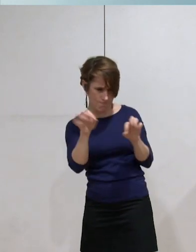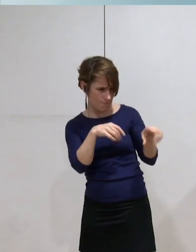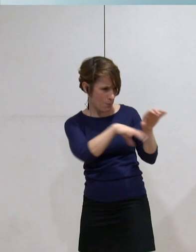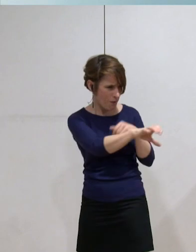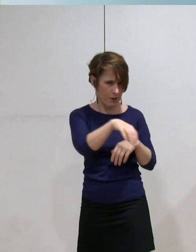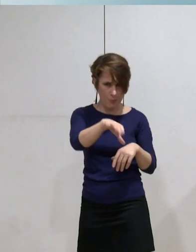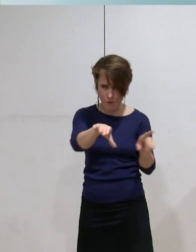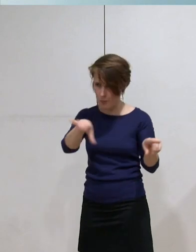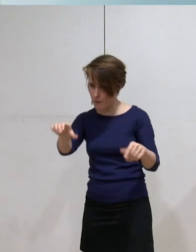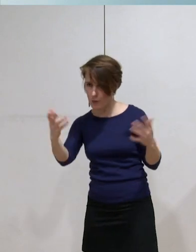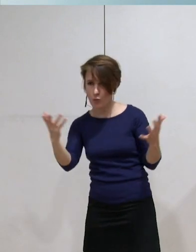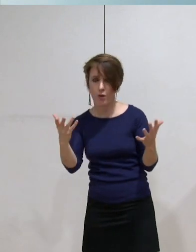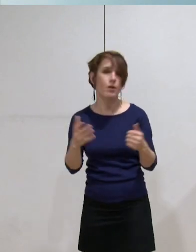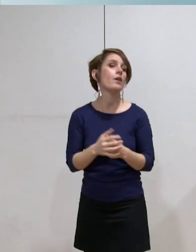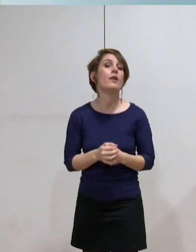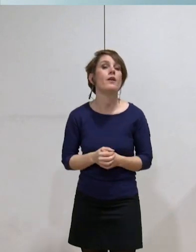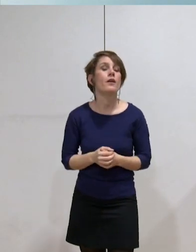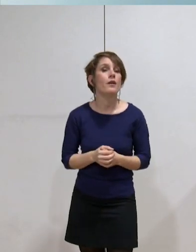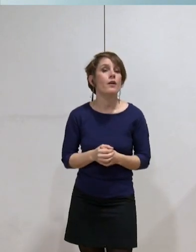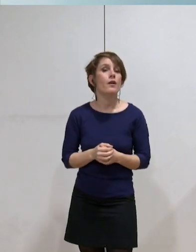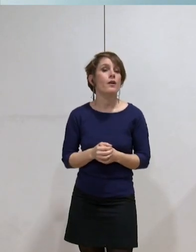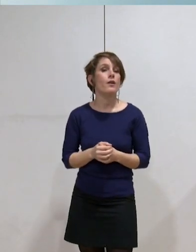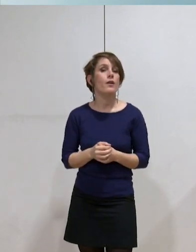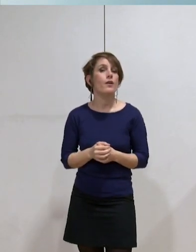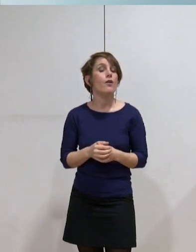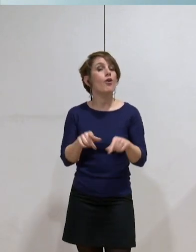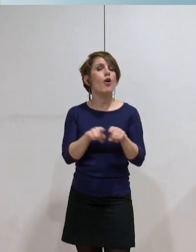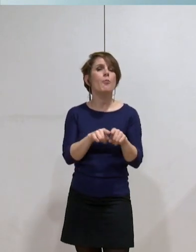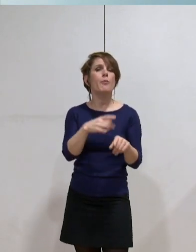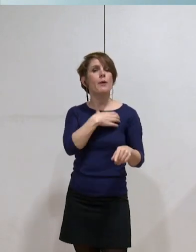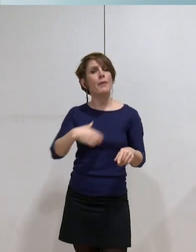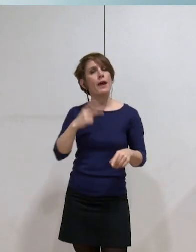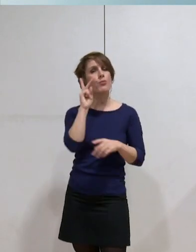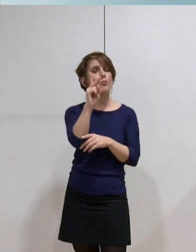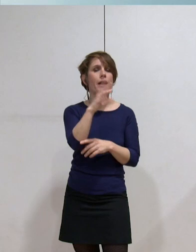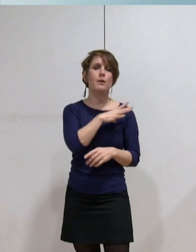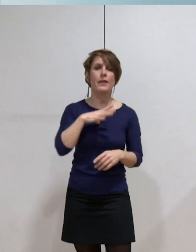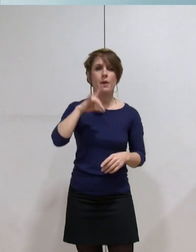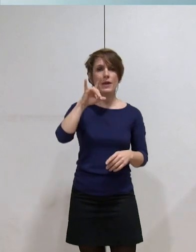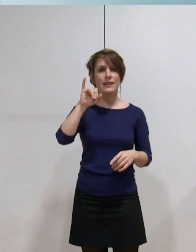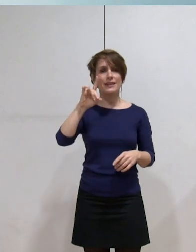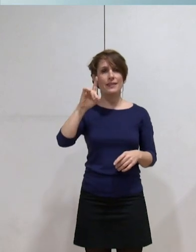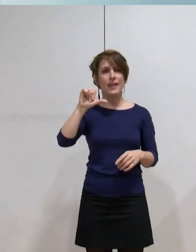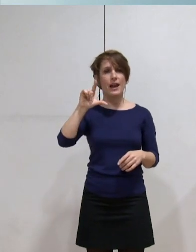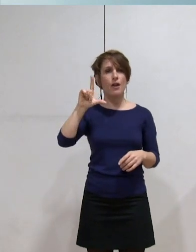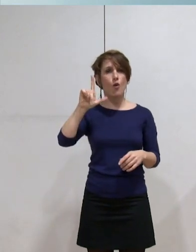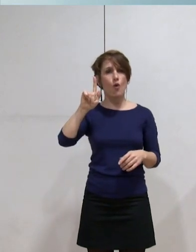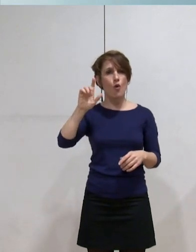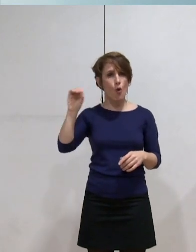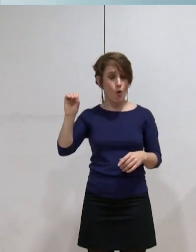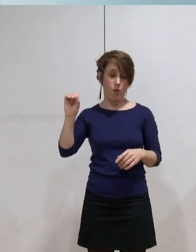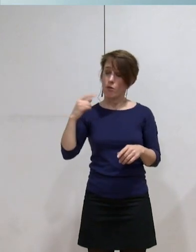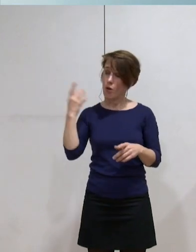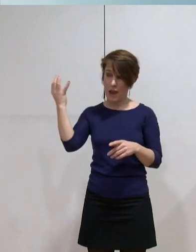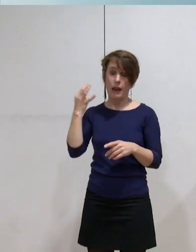les investissement comme annidalgo finalement la semaine dernière j'appelle à changer les règles